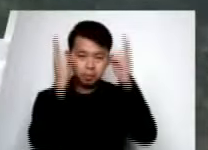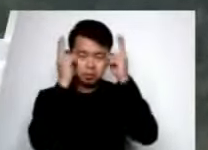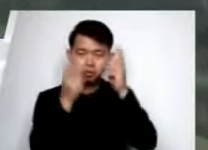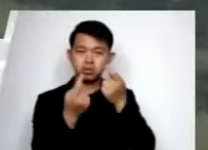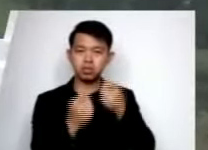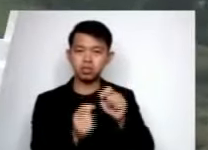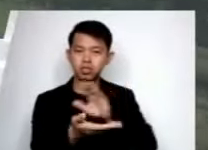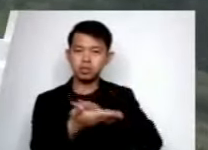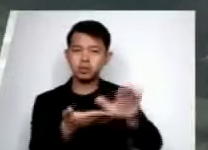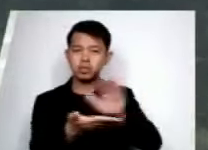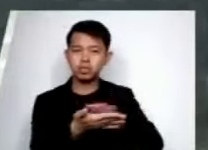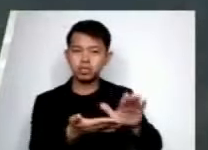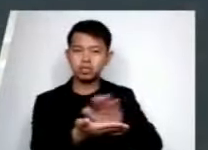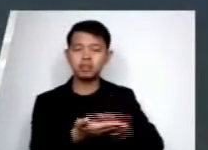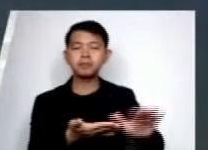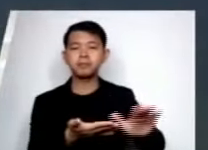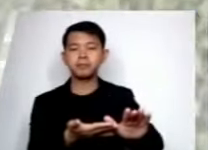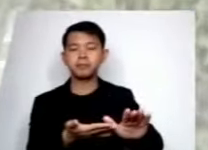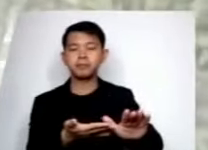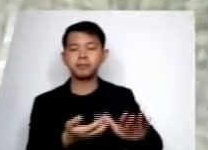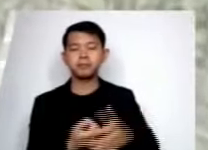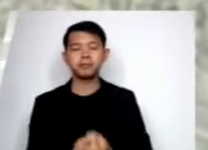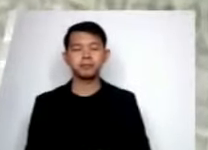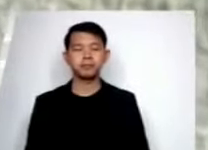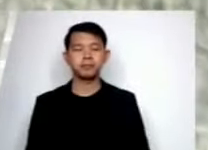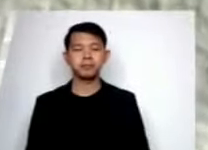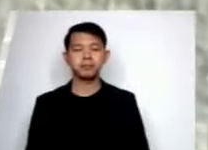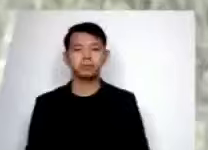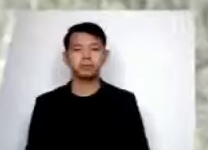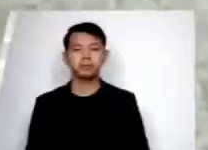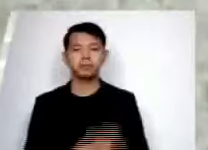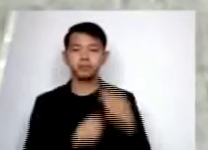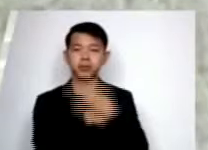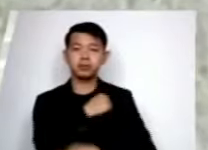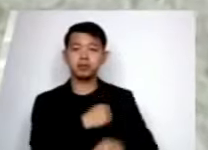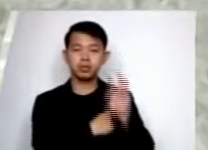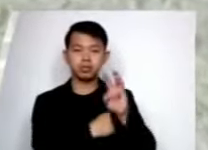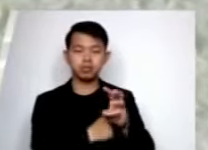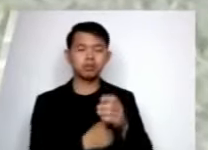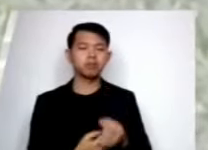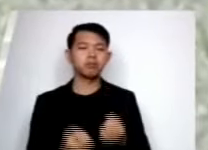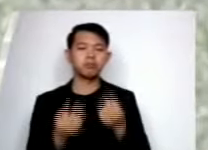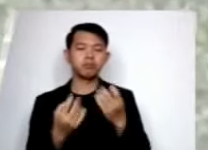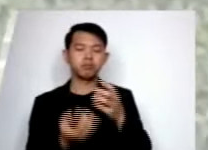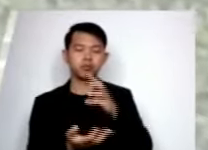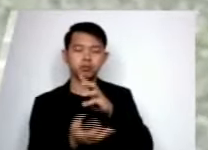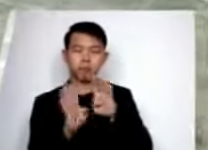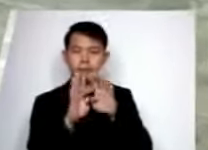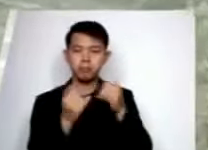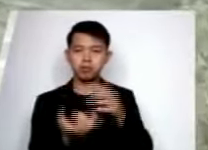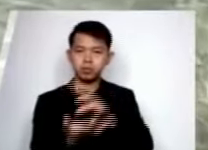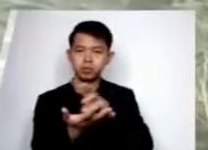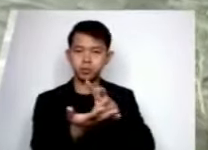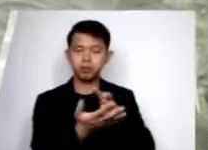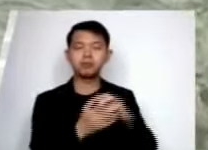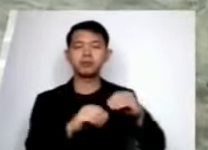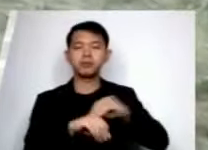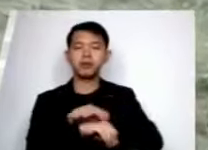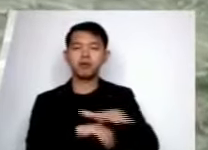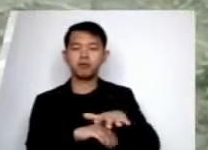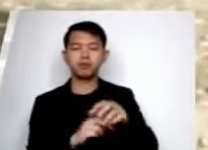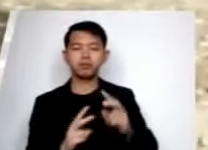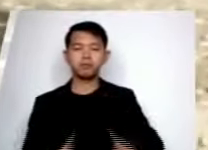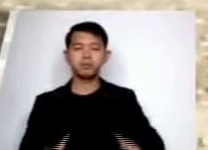ng Office of Civil Defense Region 6, 16 na barangay mula sa 5 bayan sa Negros Occidental ang apektado ng pagsabog ng